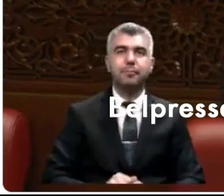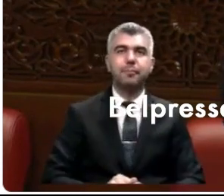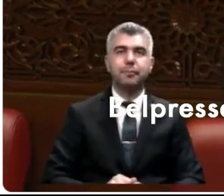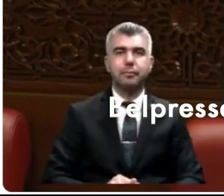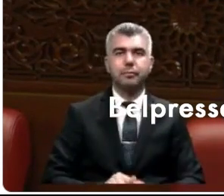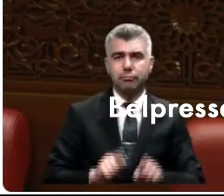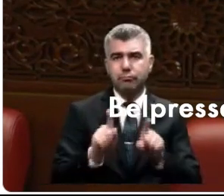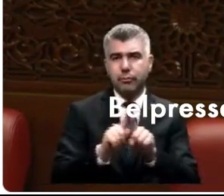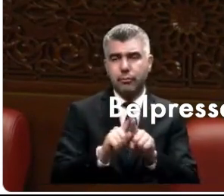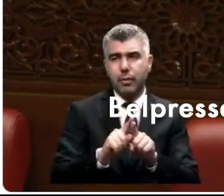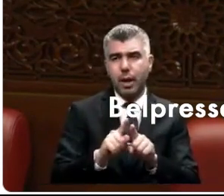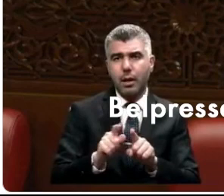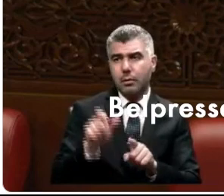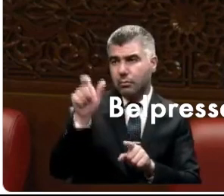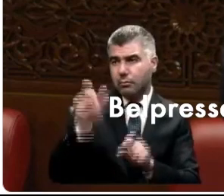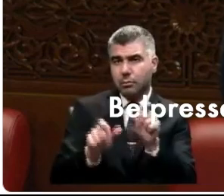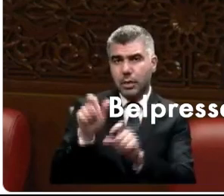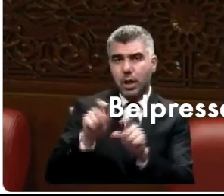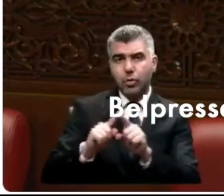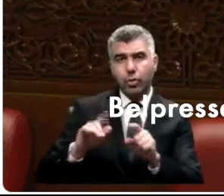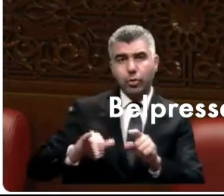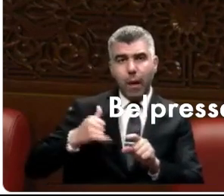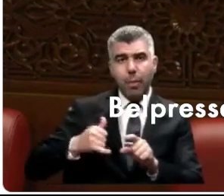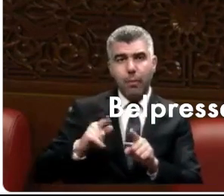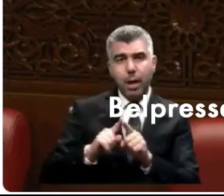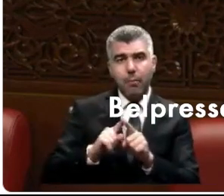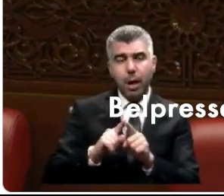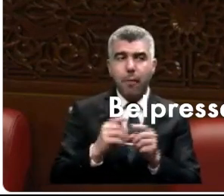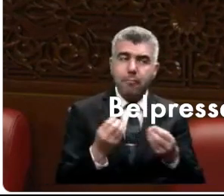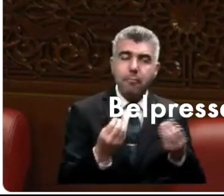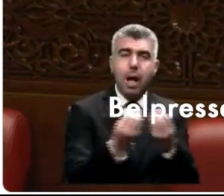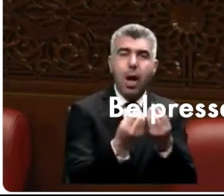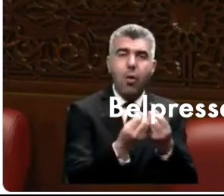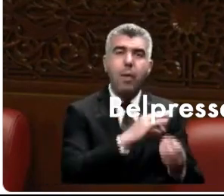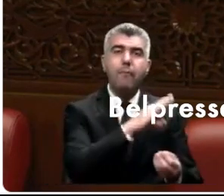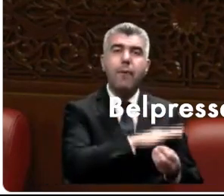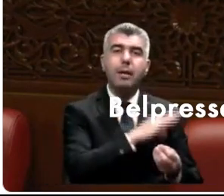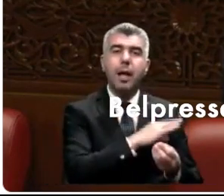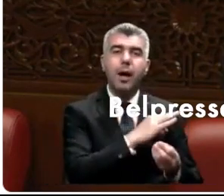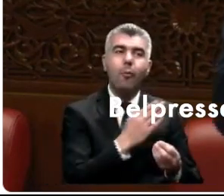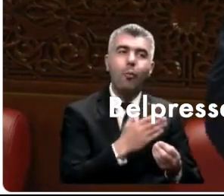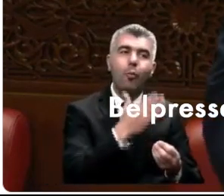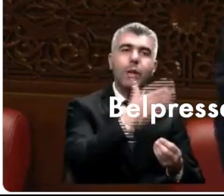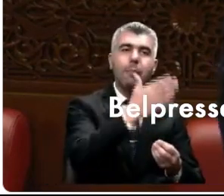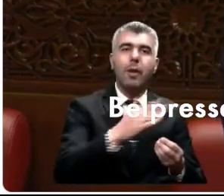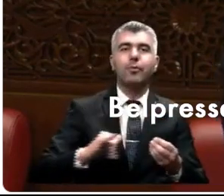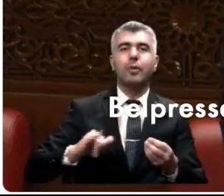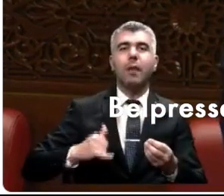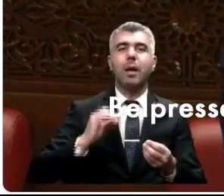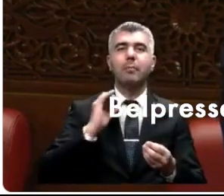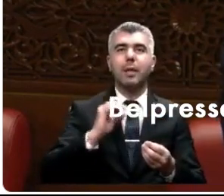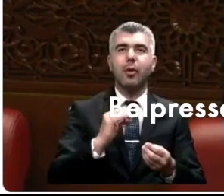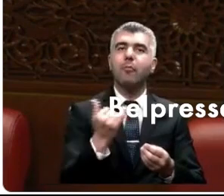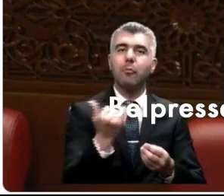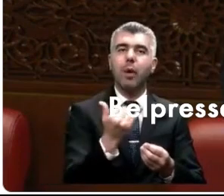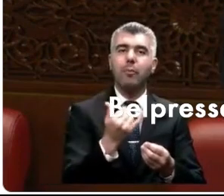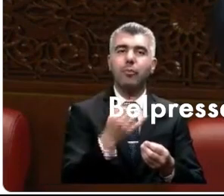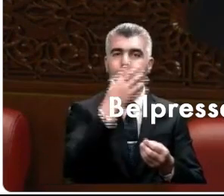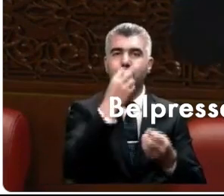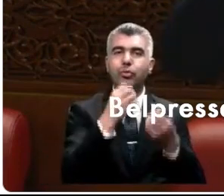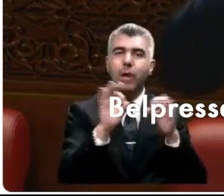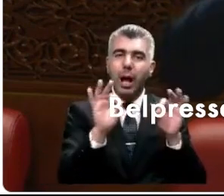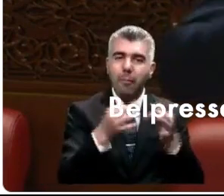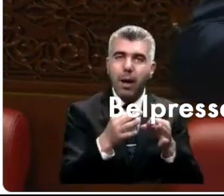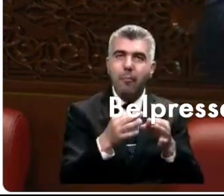دي بورت بغول هم هم الاخوان الكبار ديال الاجيال اللي غتكون من بعد وهذا اعتقد هو الدور الاساسي كيلعب ديور الشباب وقطاع